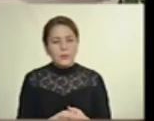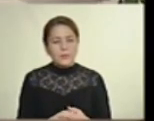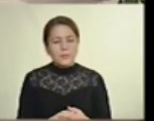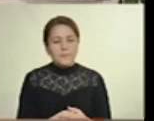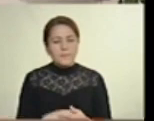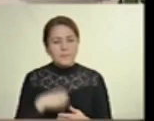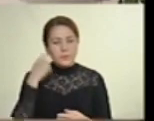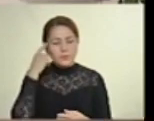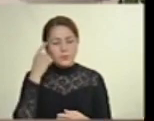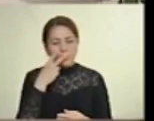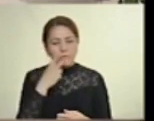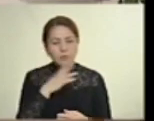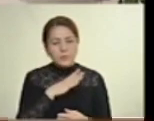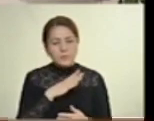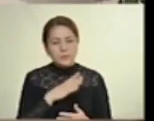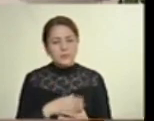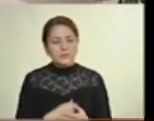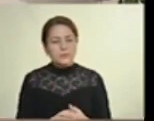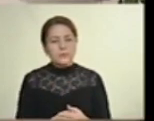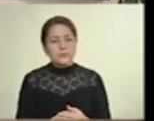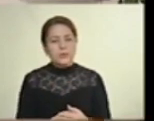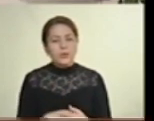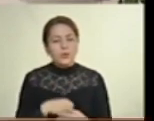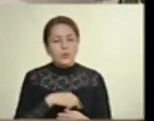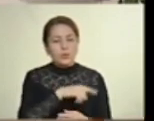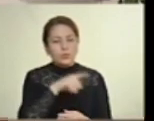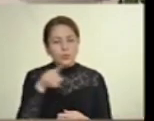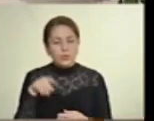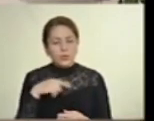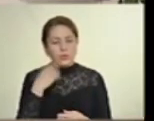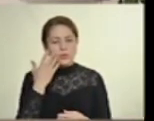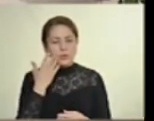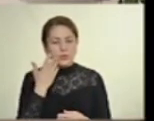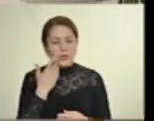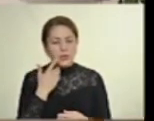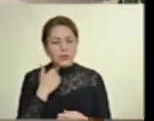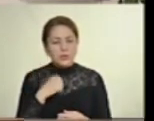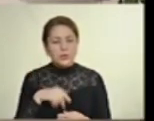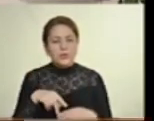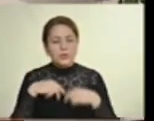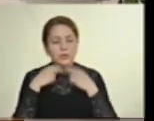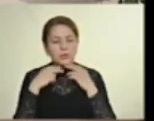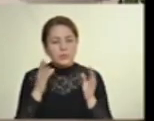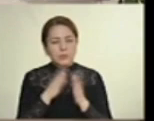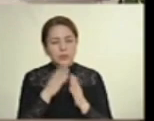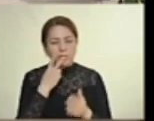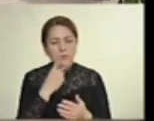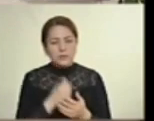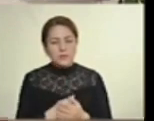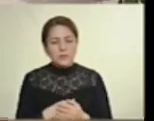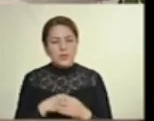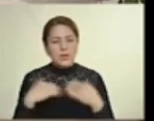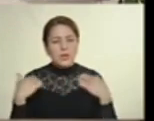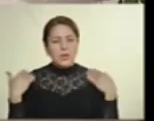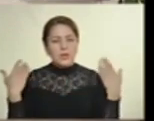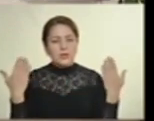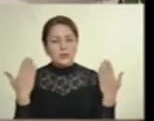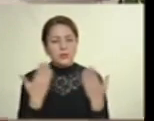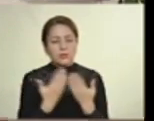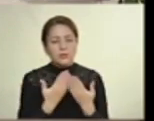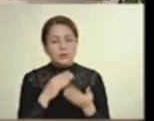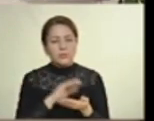Hech o'ylab ko'rganmisiz? Ularning rangi ahamiyat berib qaraydigan bo'lsangiz, atrof muhit